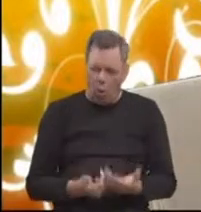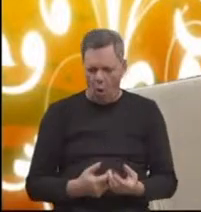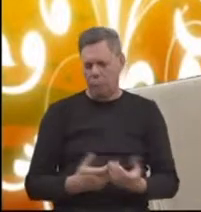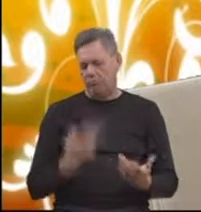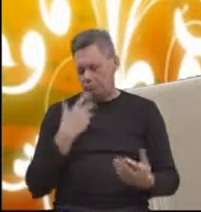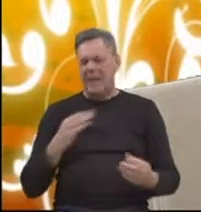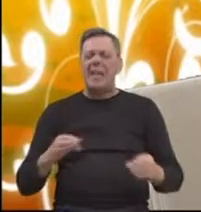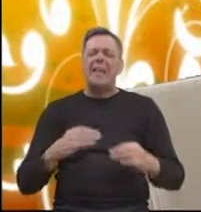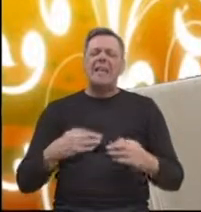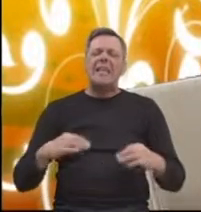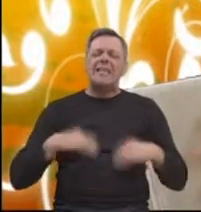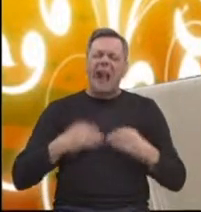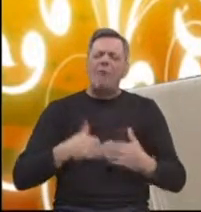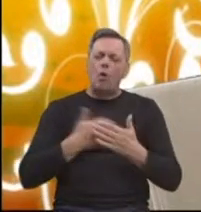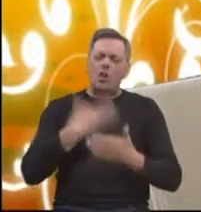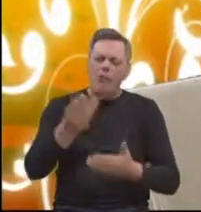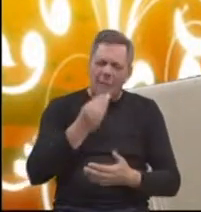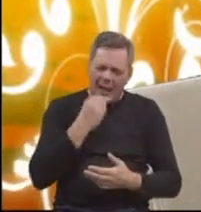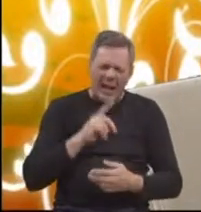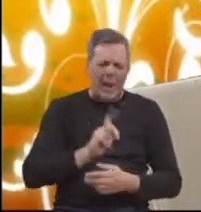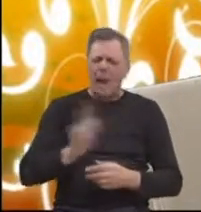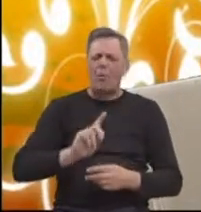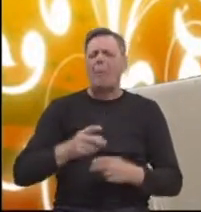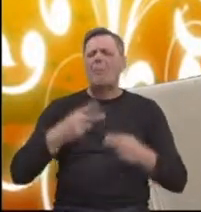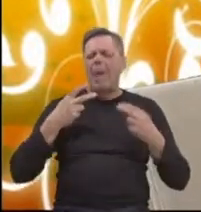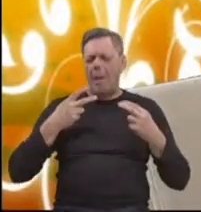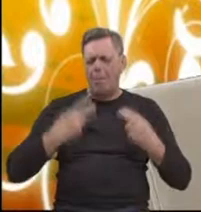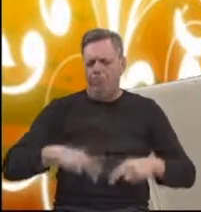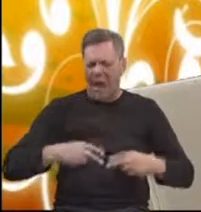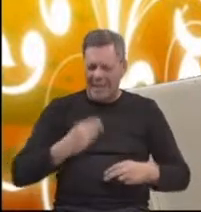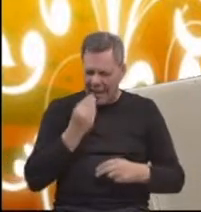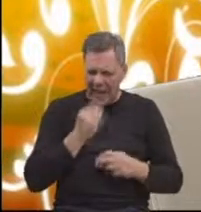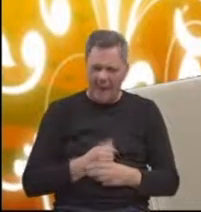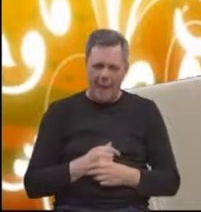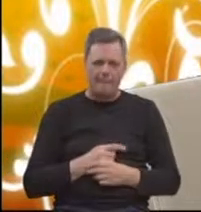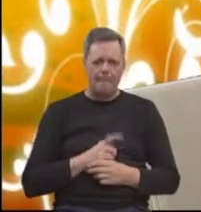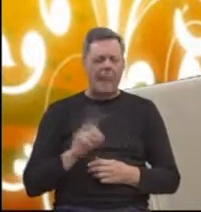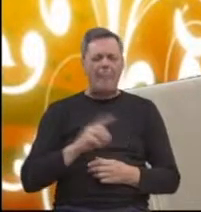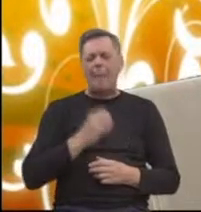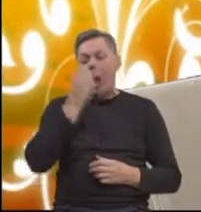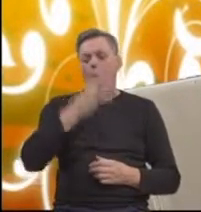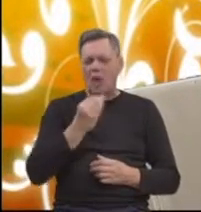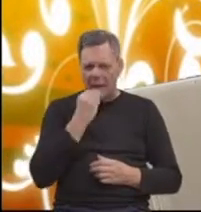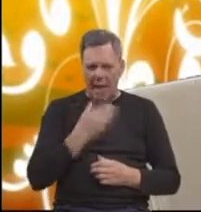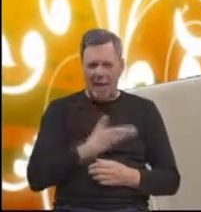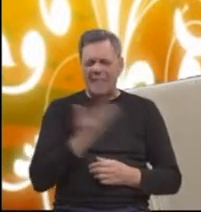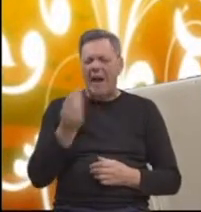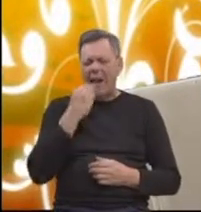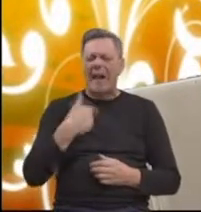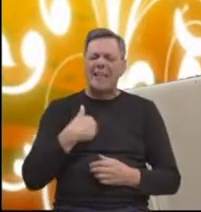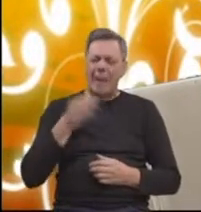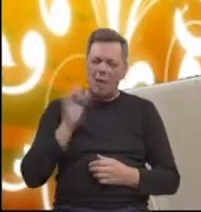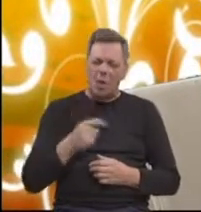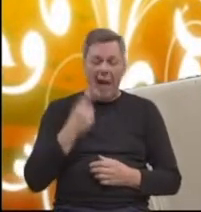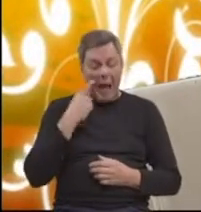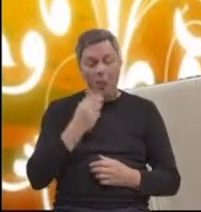zdravog odnosa prema hrani, ne trebamo se bojati nekakve hrane, nema hrane koja je sama od sebe loša, sva hrana je za nas dobra